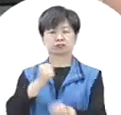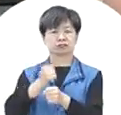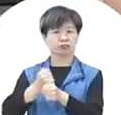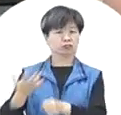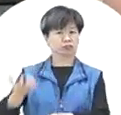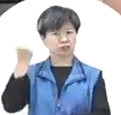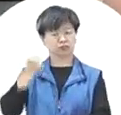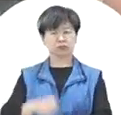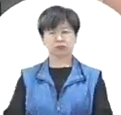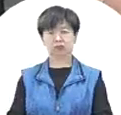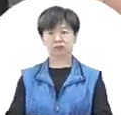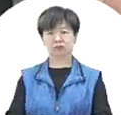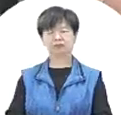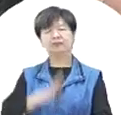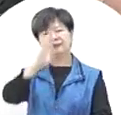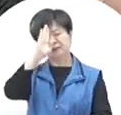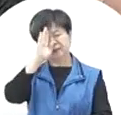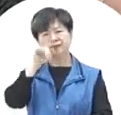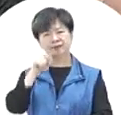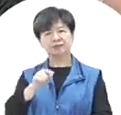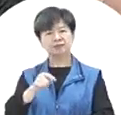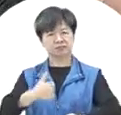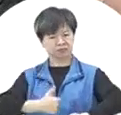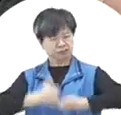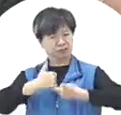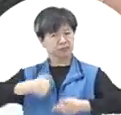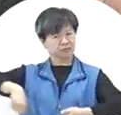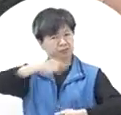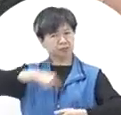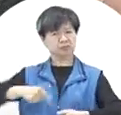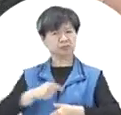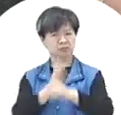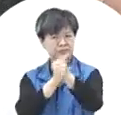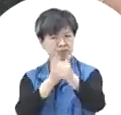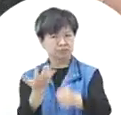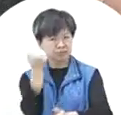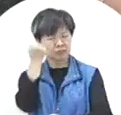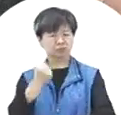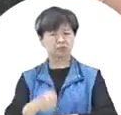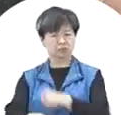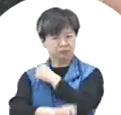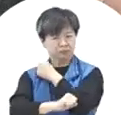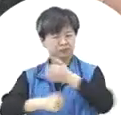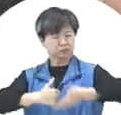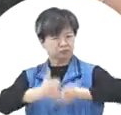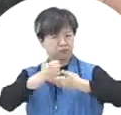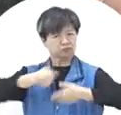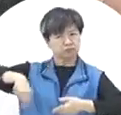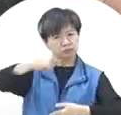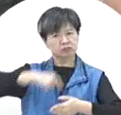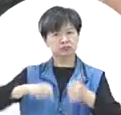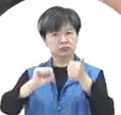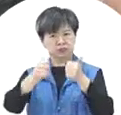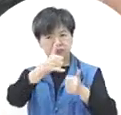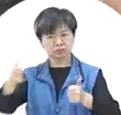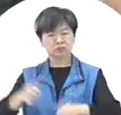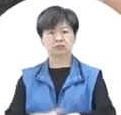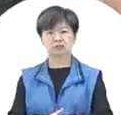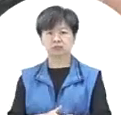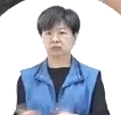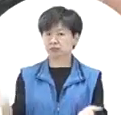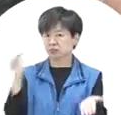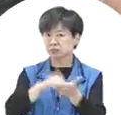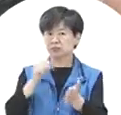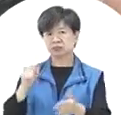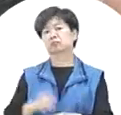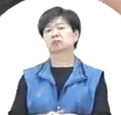托一下， 我们会 请你尊重我们的执行权，这是基本上。其实我们议员到最后啊，是由